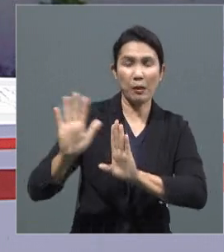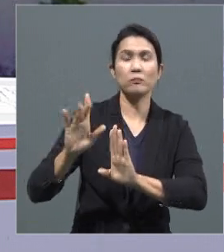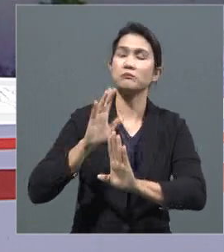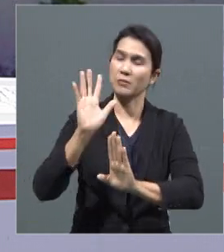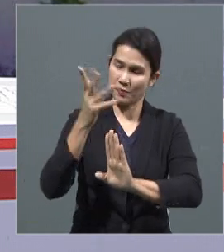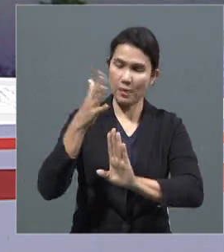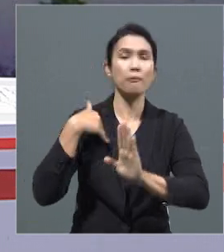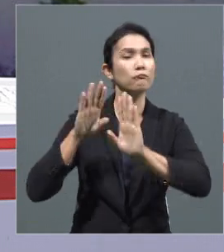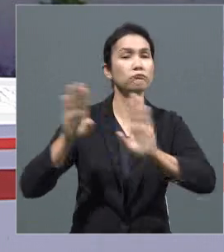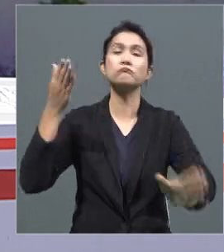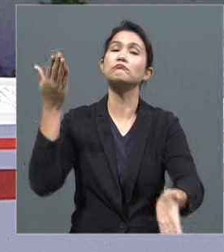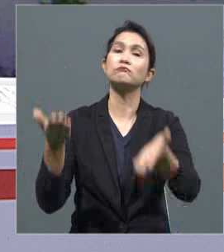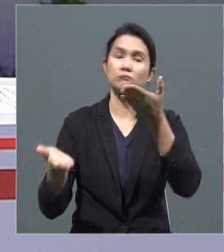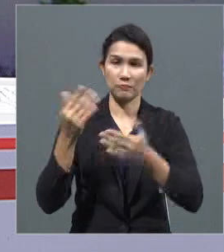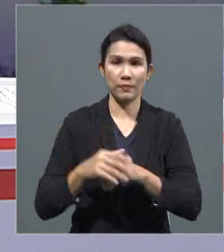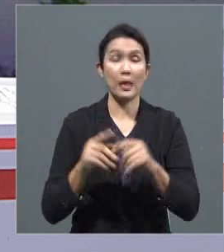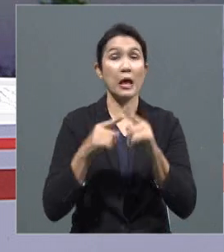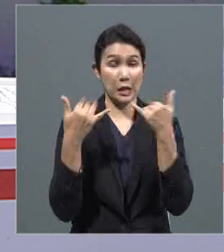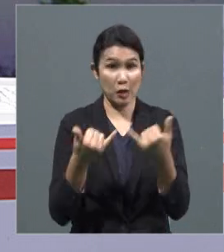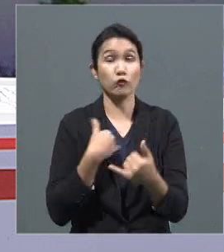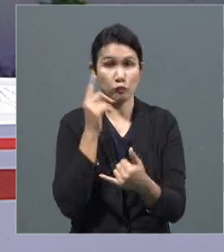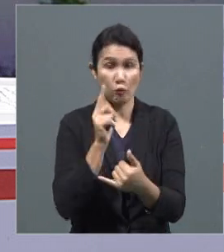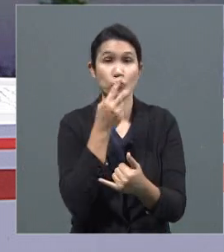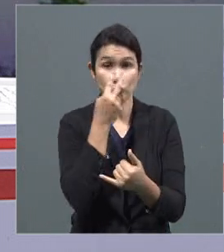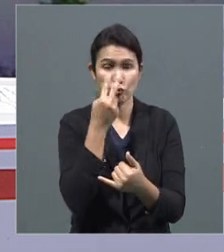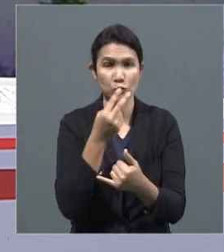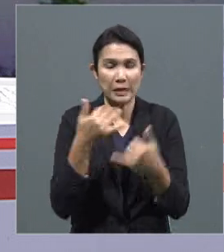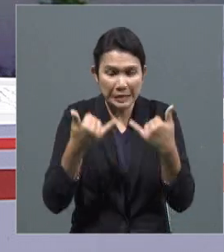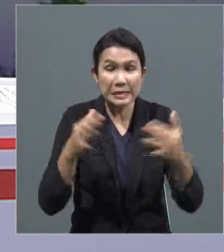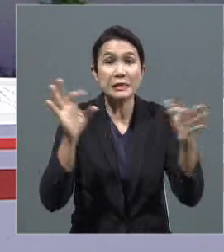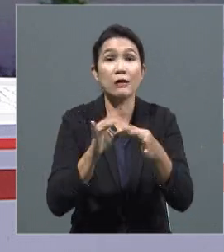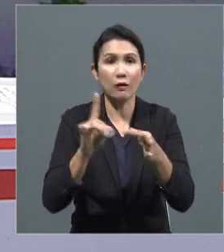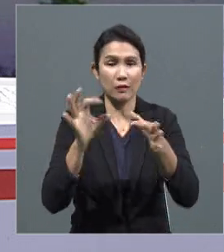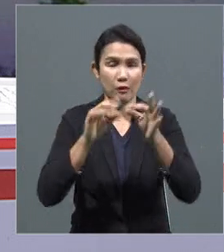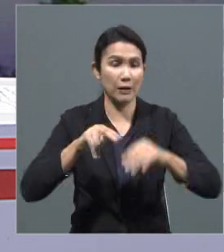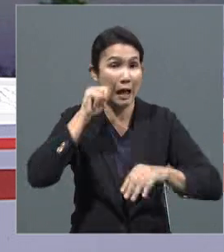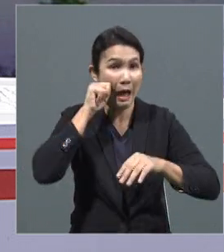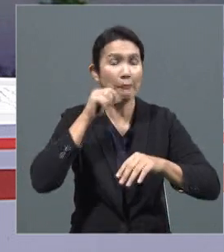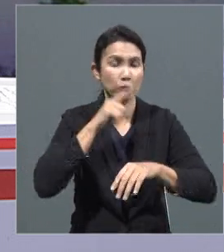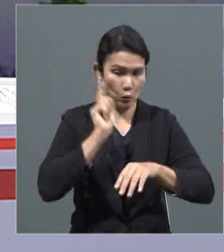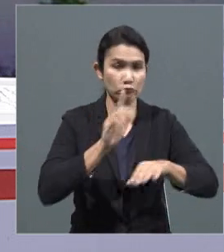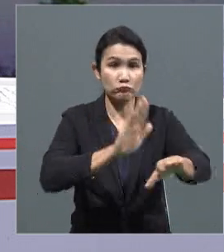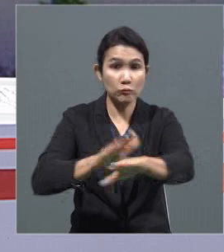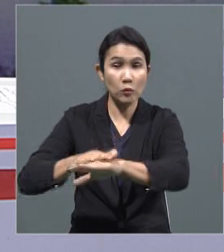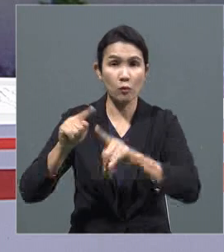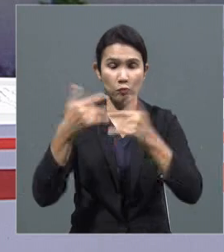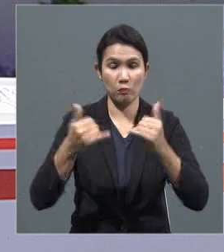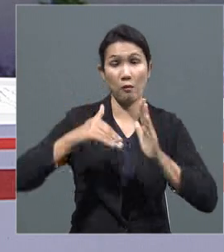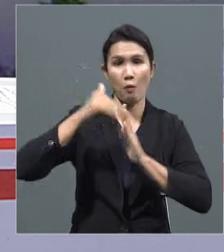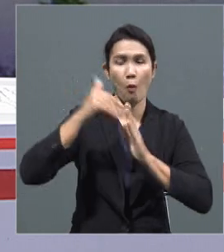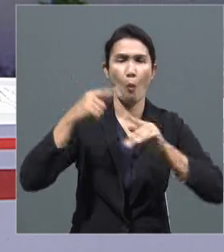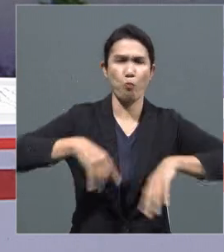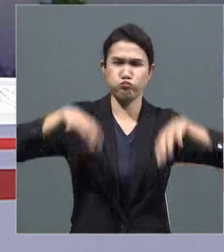ราจะต้องโฟกัสในวันนี้คงหนีไม่พ้นเรื่องของสถานการณ์น้ำเตือนกันสักนิดหนึ่งคุณผู้ชมเพราะว่าวันนี้พื้นที่ภาคเหนือเขาบอกว่าฝนจะต